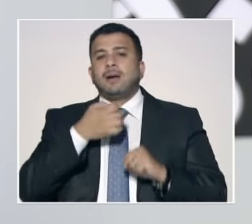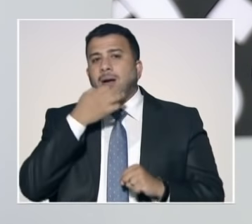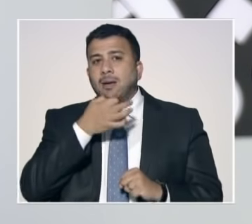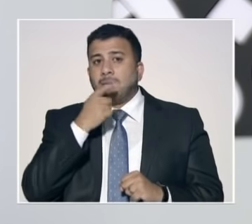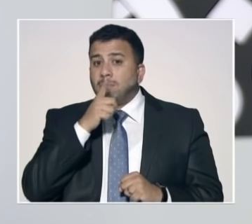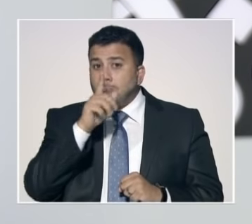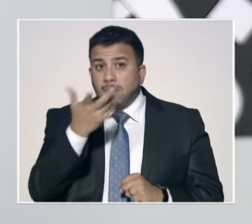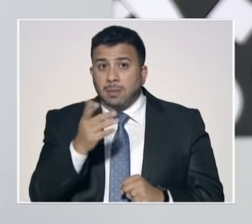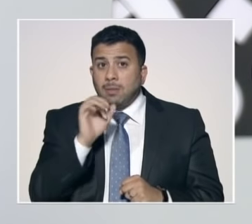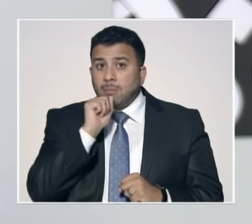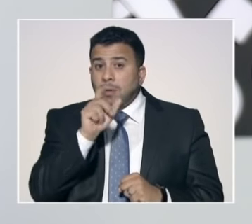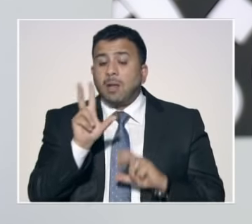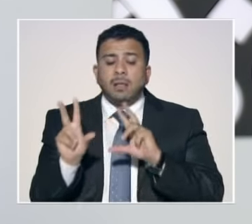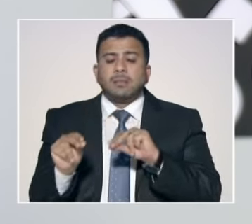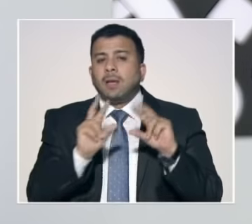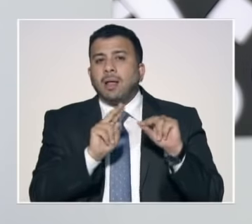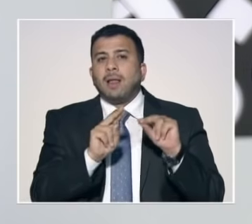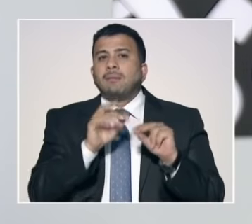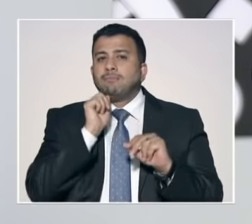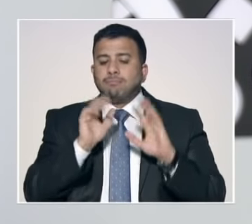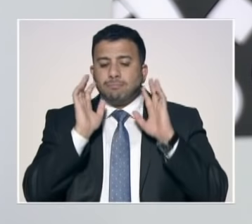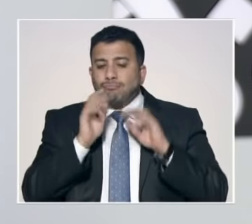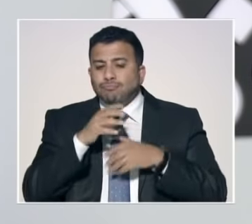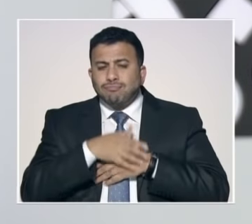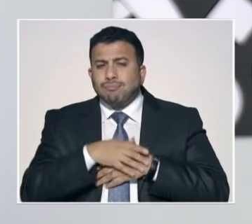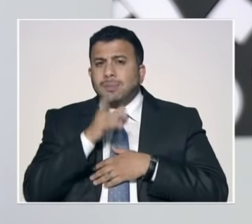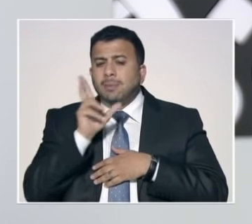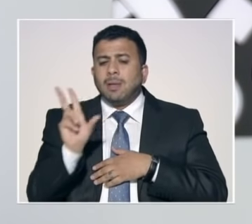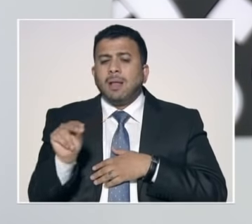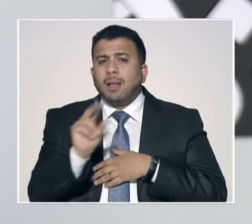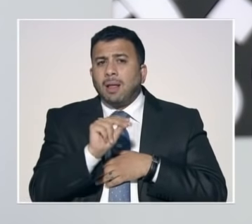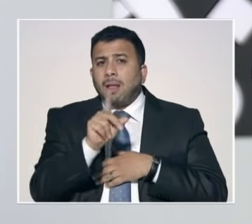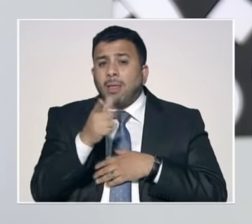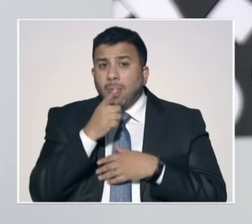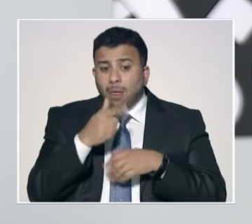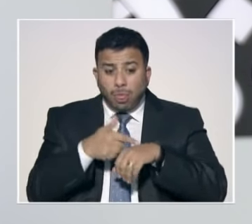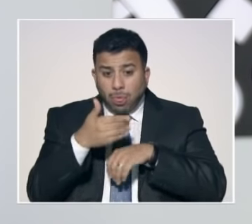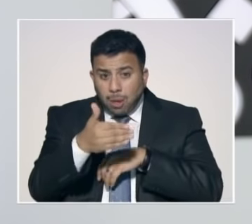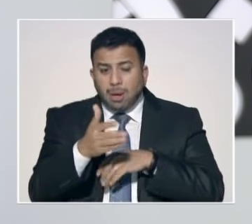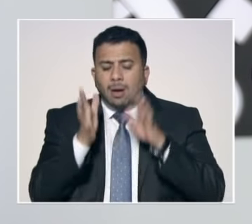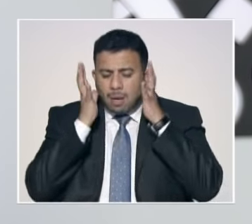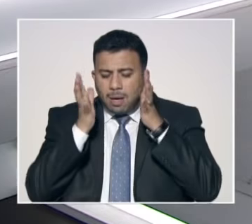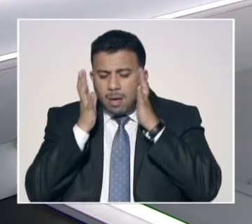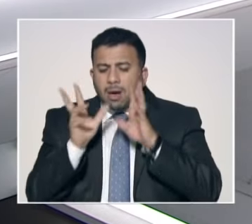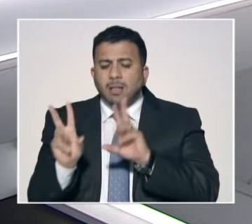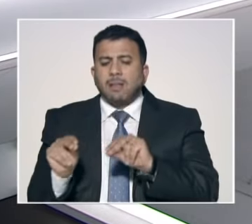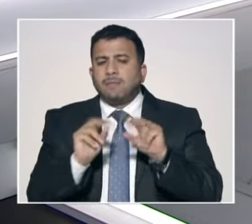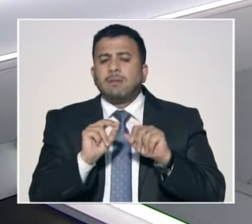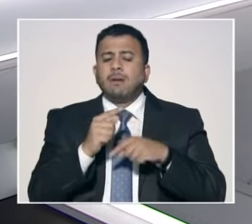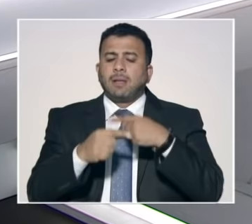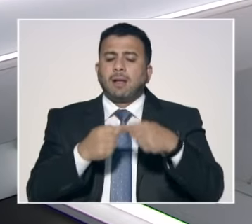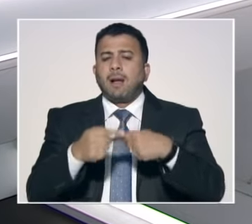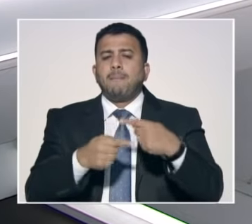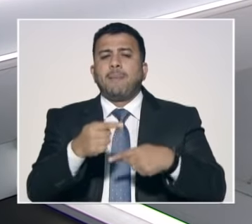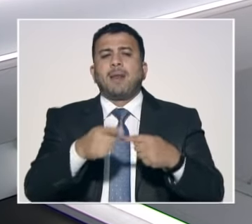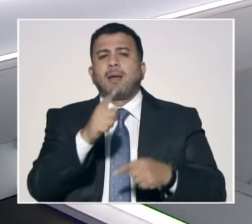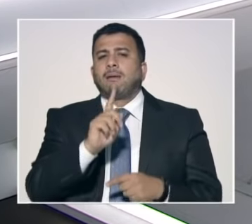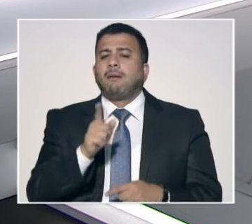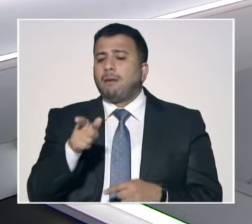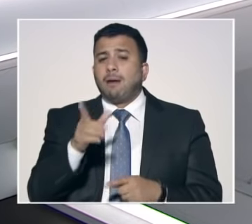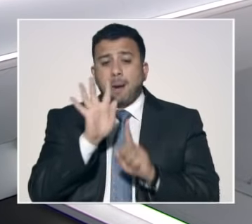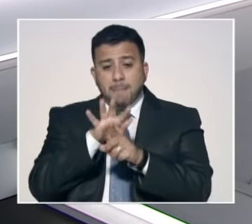فاتكم فأتموا، ولذلك تتم ما فاتك بارك الله فيك. علي يسأل